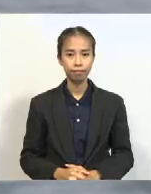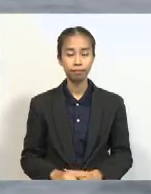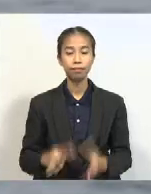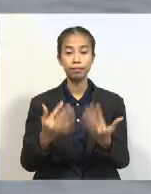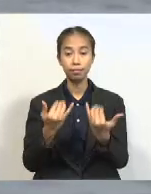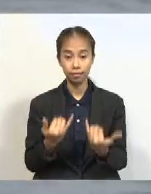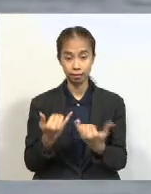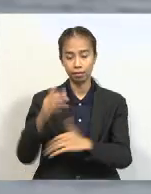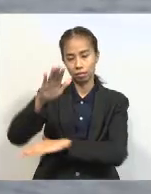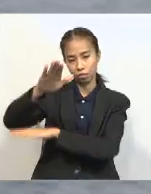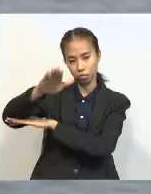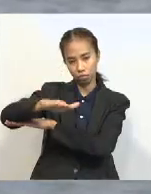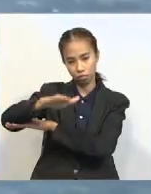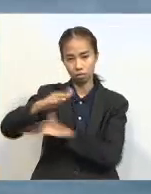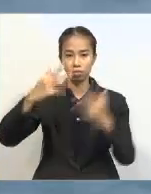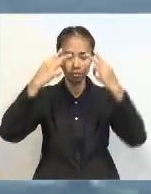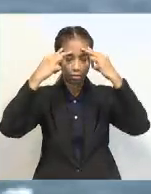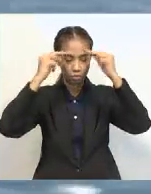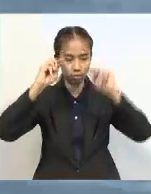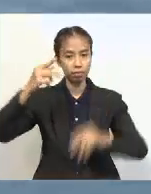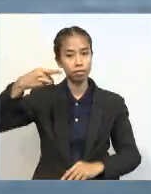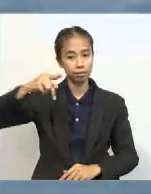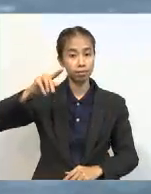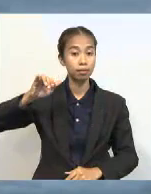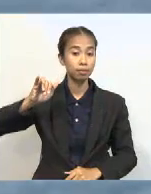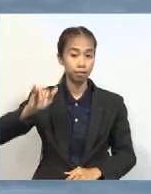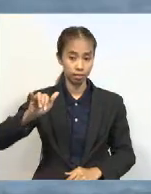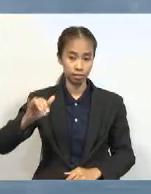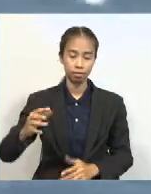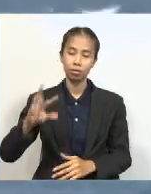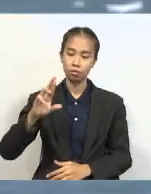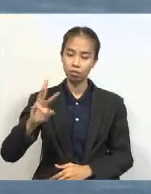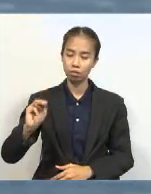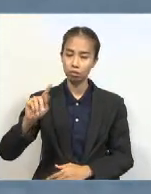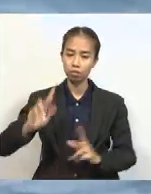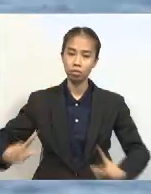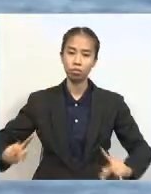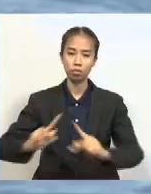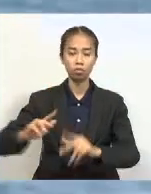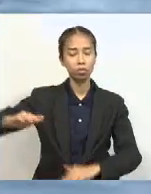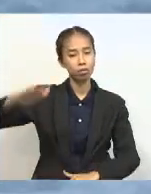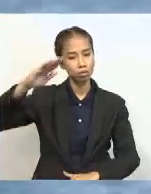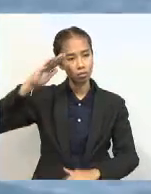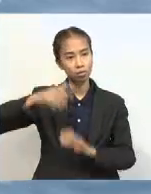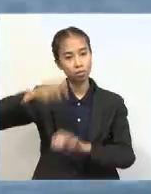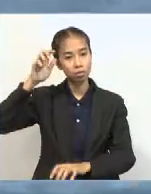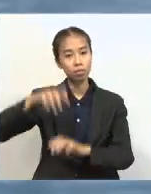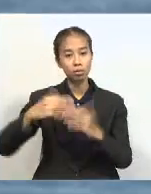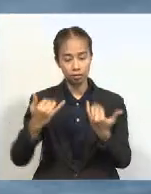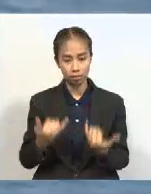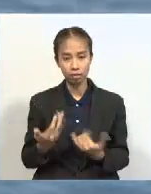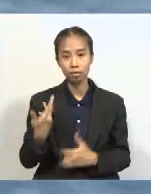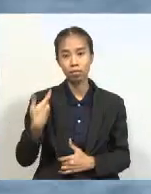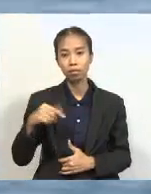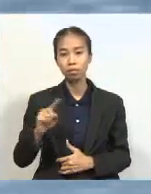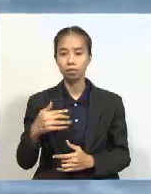โดยในช่วงบ่ายของวันนี้ค่ะพลเอกประยุทธ์จันทร์โอชานายกรัฐมนตรีและรัฐมนตรีว่าการกระทรวงกลาโหมในนามของ